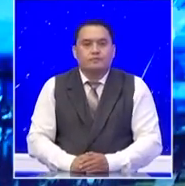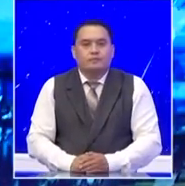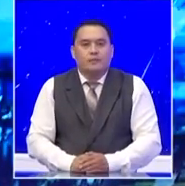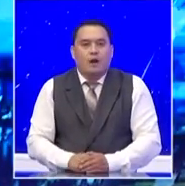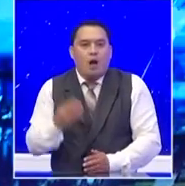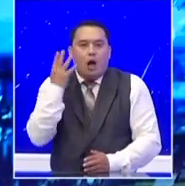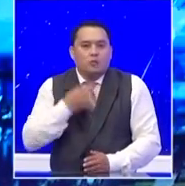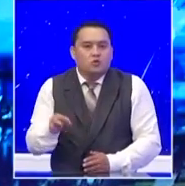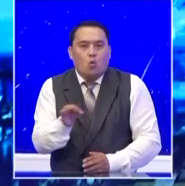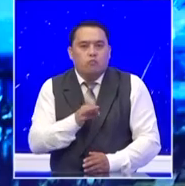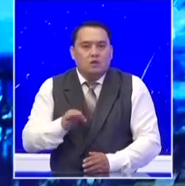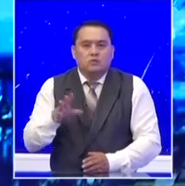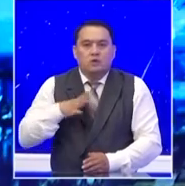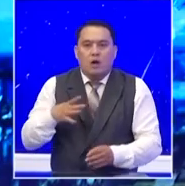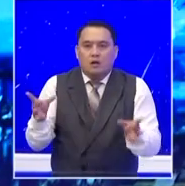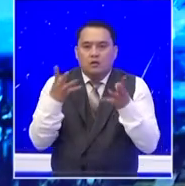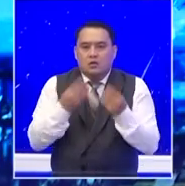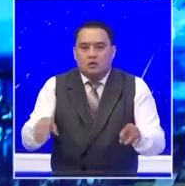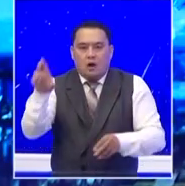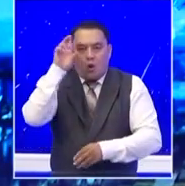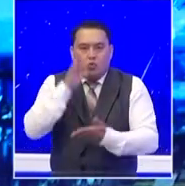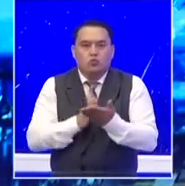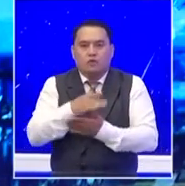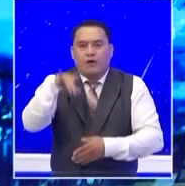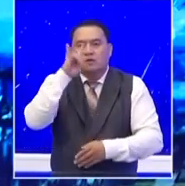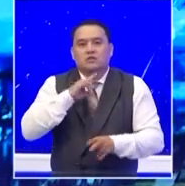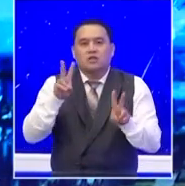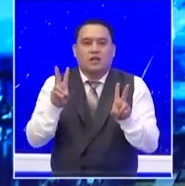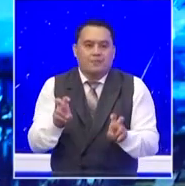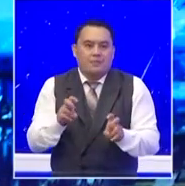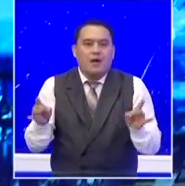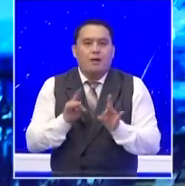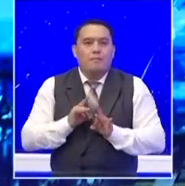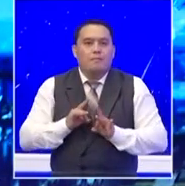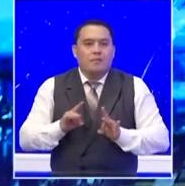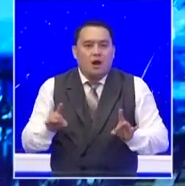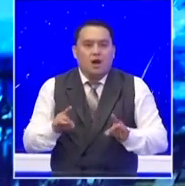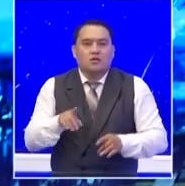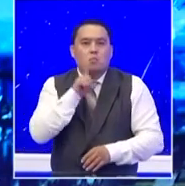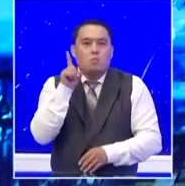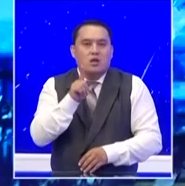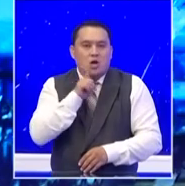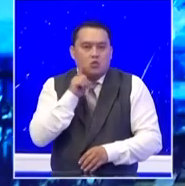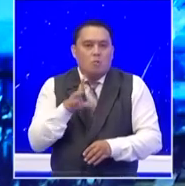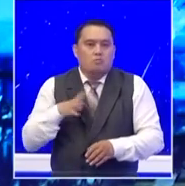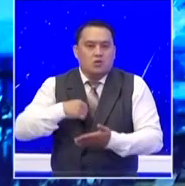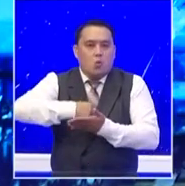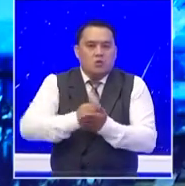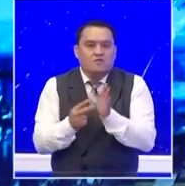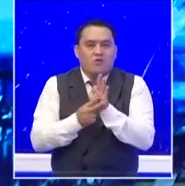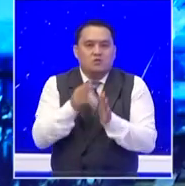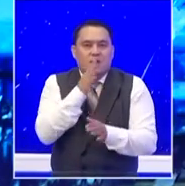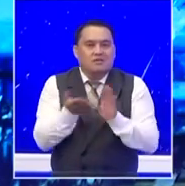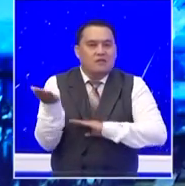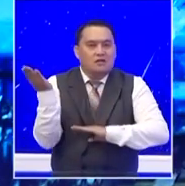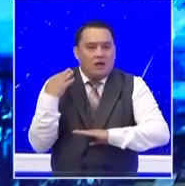В Алматинской области отметили День государственных служащих Казахстана. Праздник относительно молодой, был учрежден 8